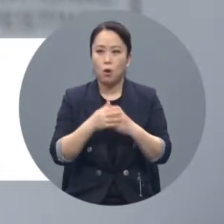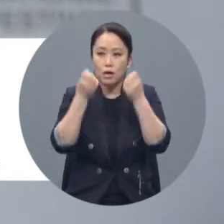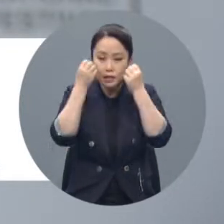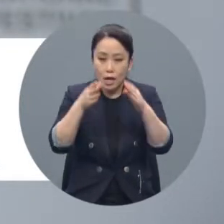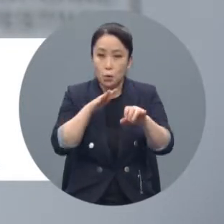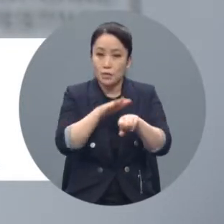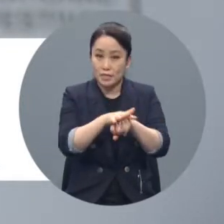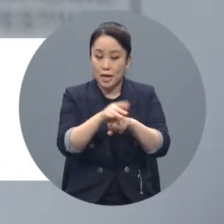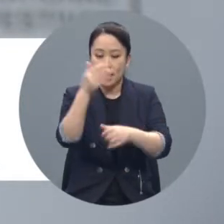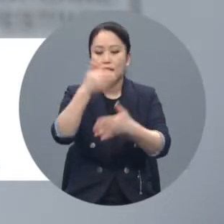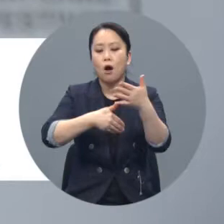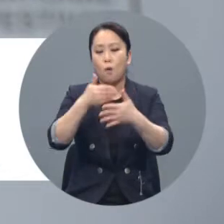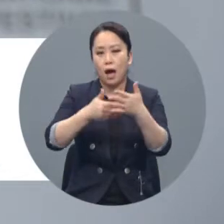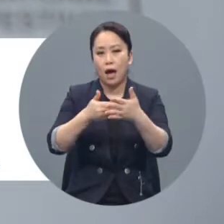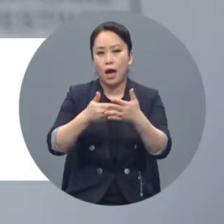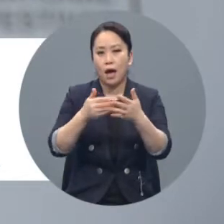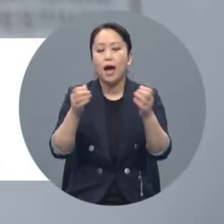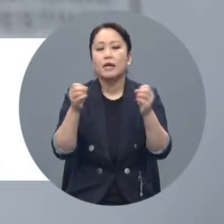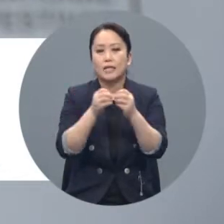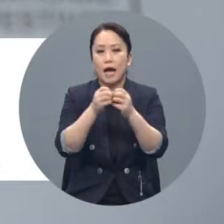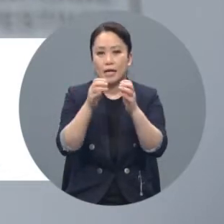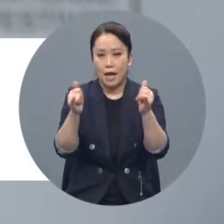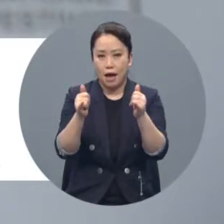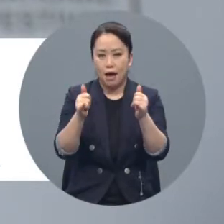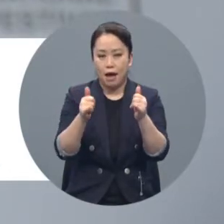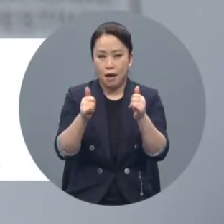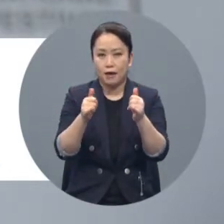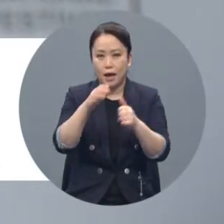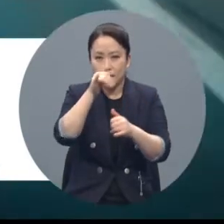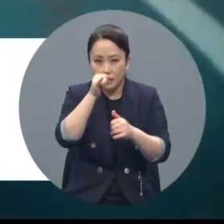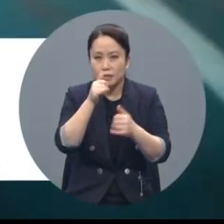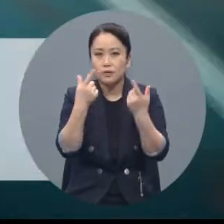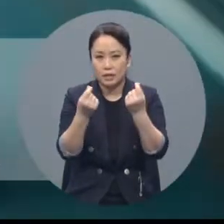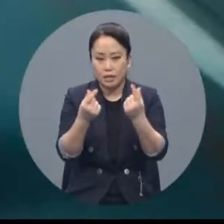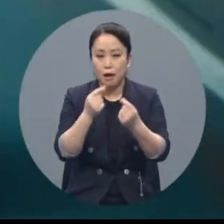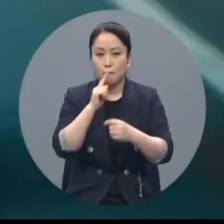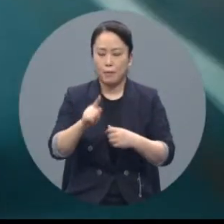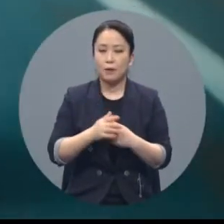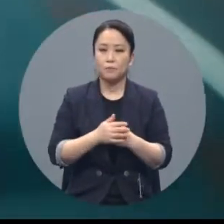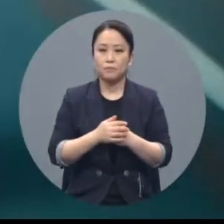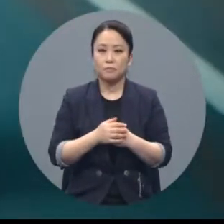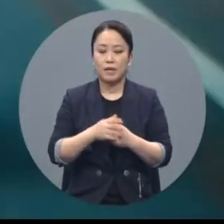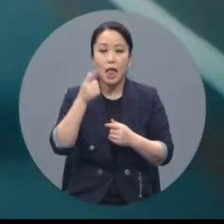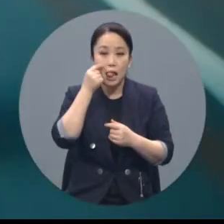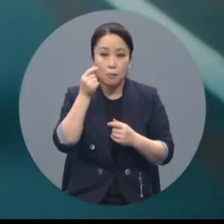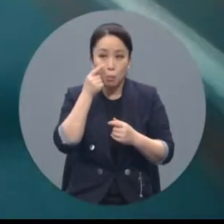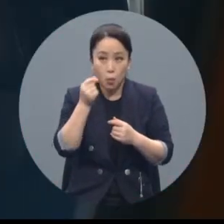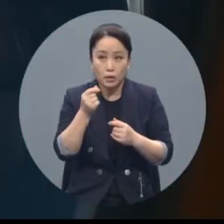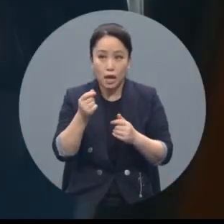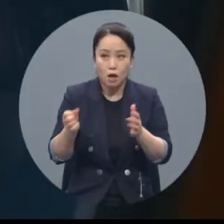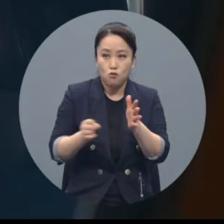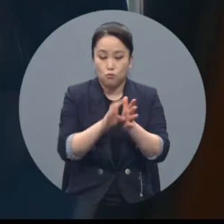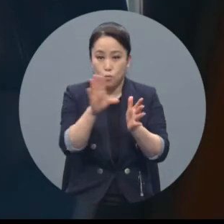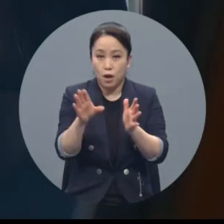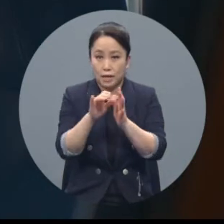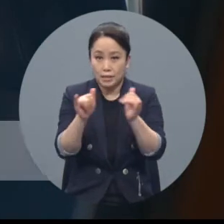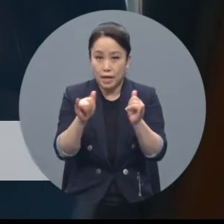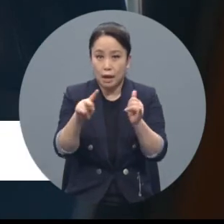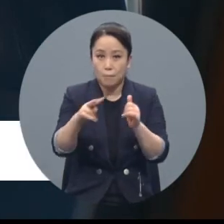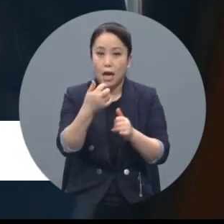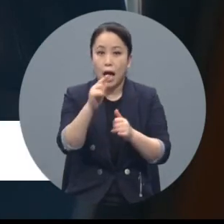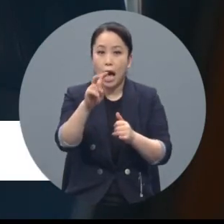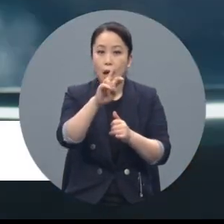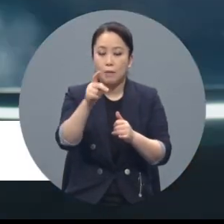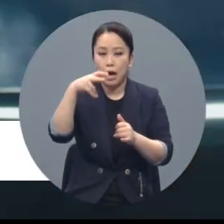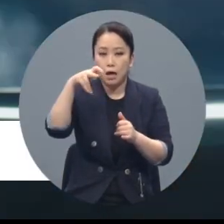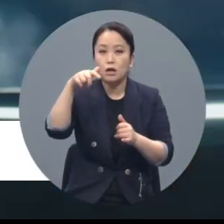새로운 스타일의 영화 작가가 탄생했구나라고 이해를 할 수 있을 것 같아요. 일본의 차세대 거장으로 꼽히는 하마구치 류스케